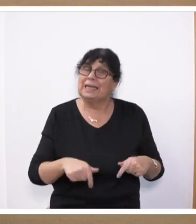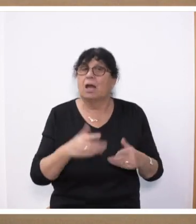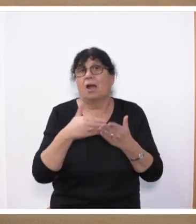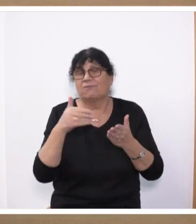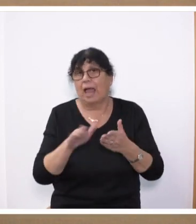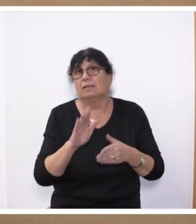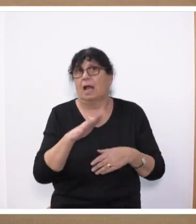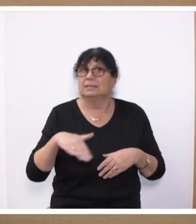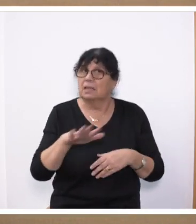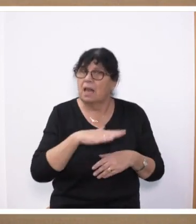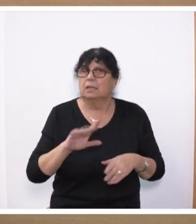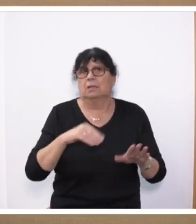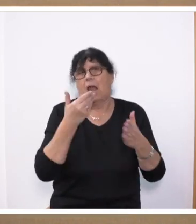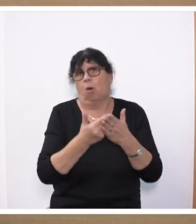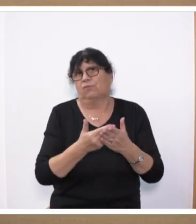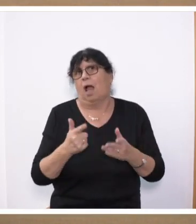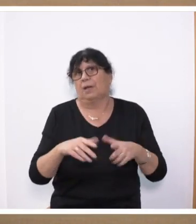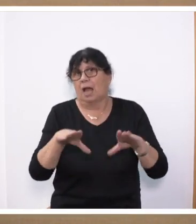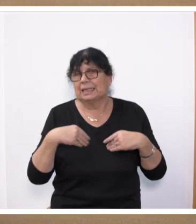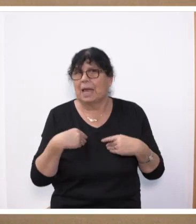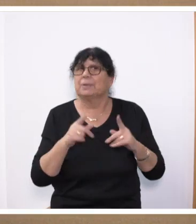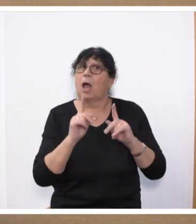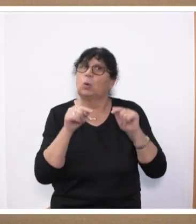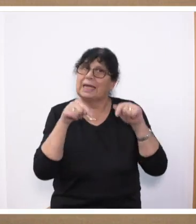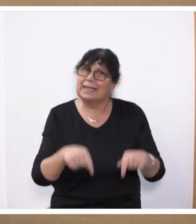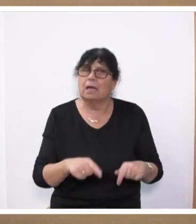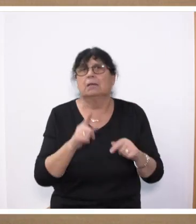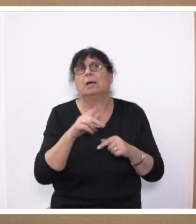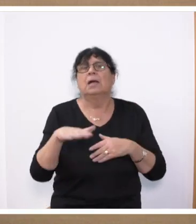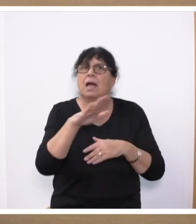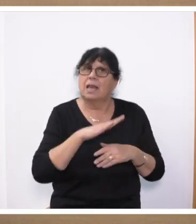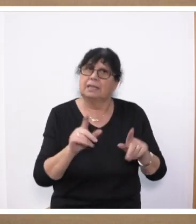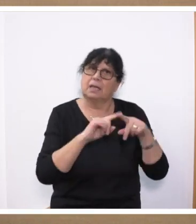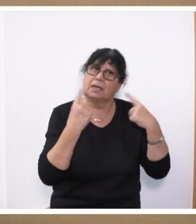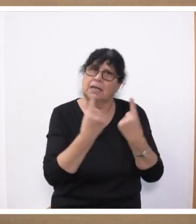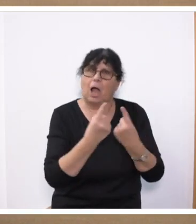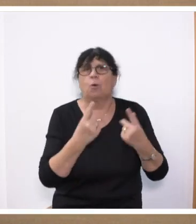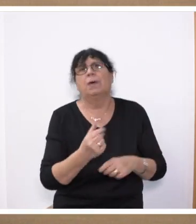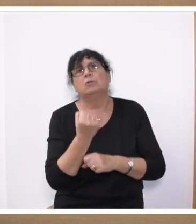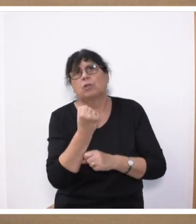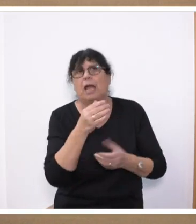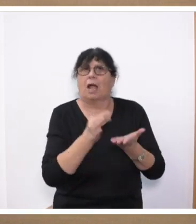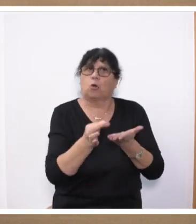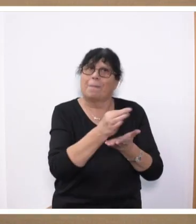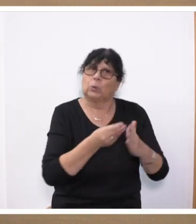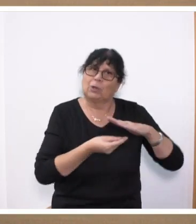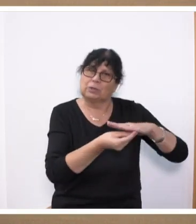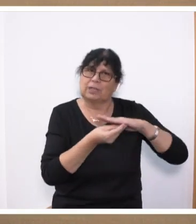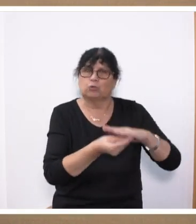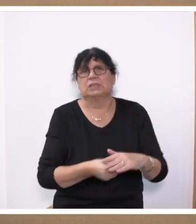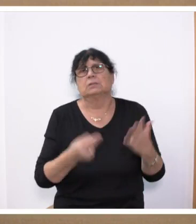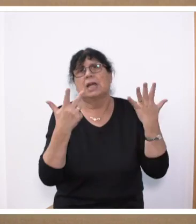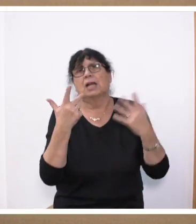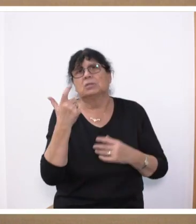weiterhin als Land unserer Aufgabe gerecht und wollen auch hier den ländlichen Raum stärken und die Kommunen dadurch unterstützen. 28